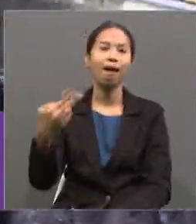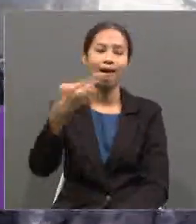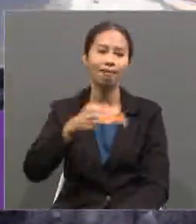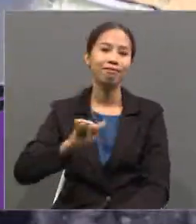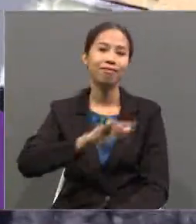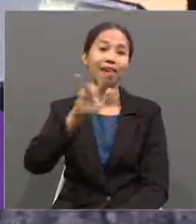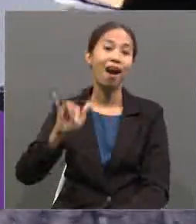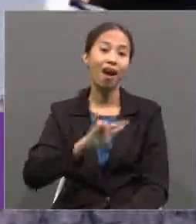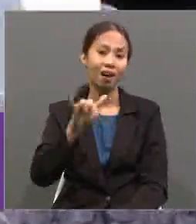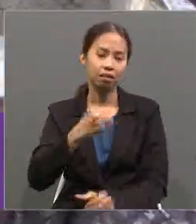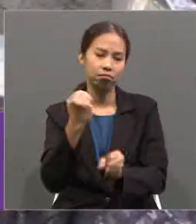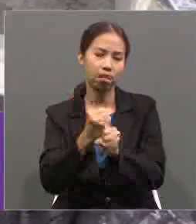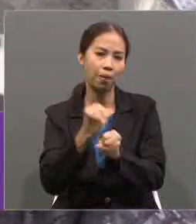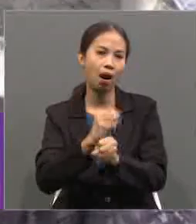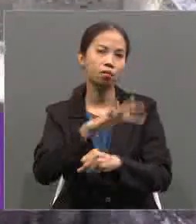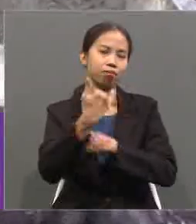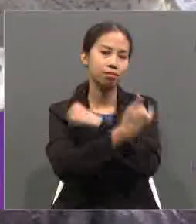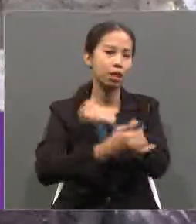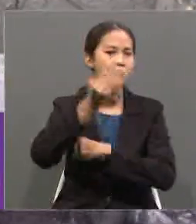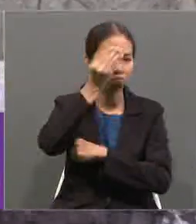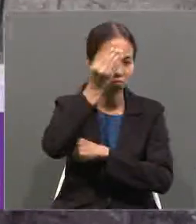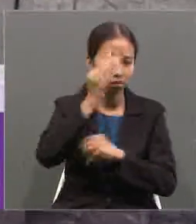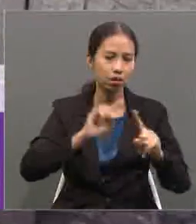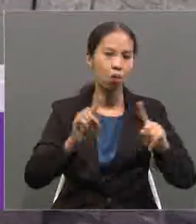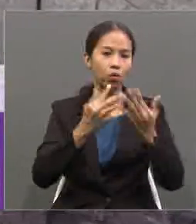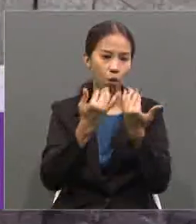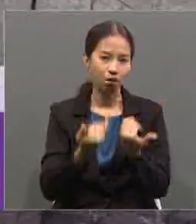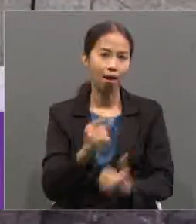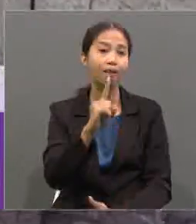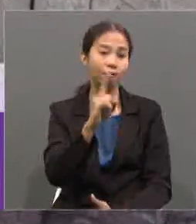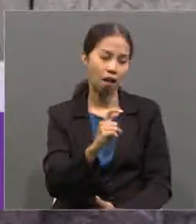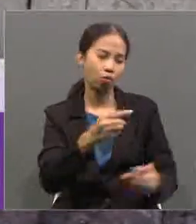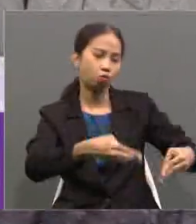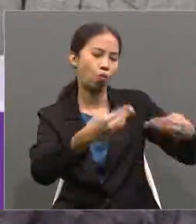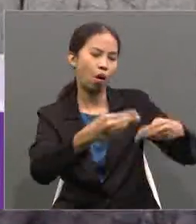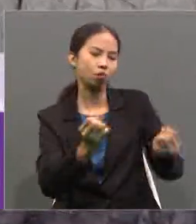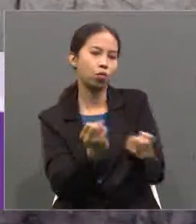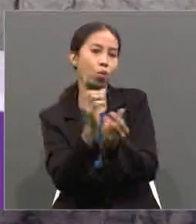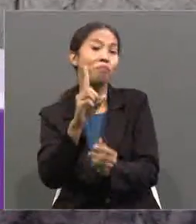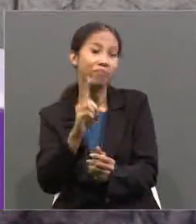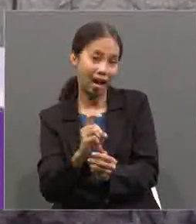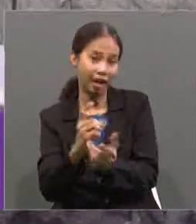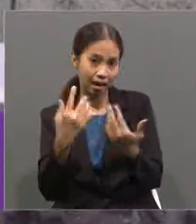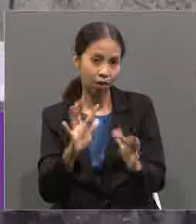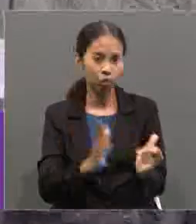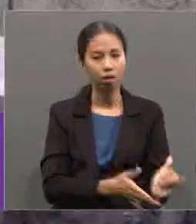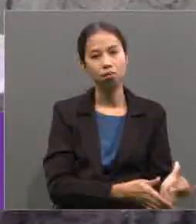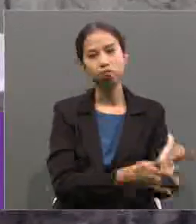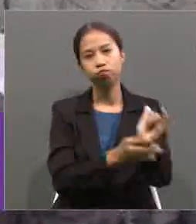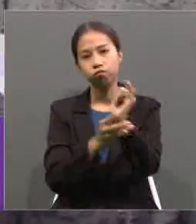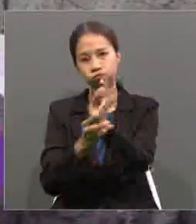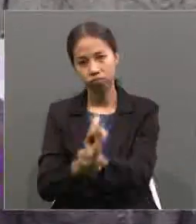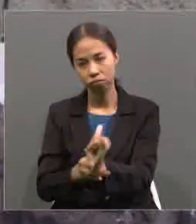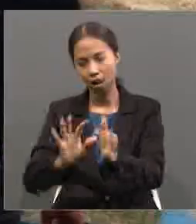อิสราเอลแต่ว่าต้องมาจบชีวิตจากเหตุการณ์สู้รบก็ถูกเคลื่อนย้ายมายังเมรุชั่วคราวเป็นเตาเผาแบบเชิง